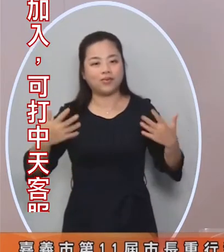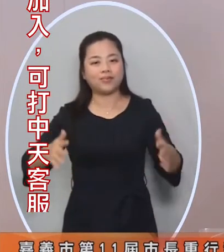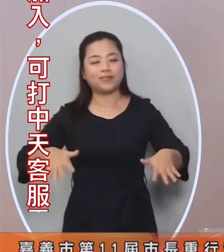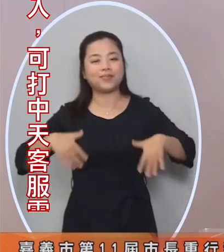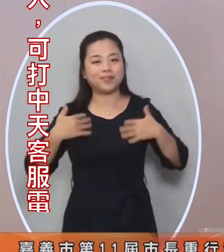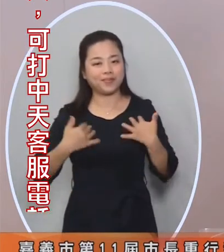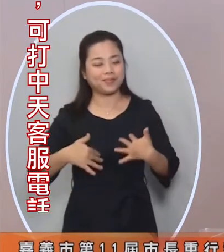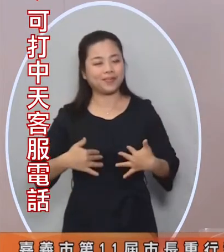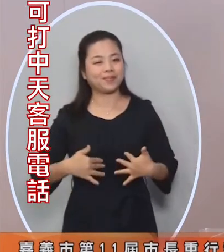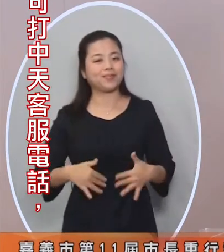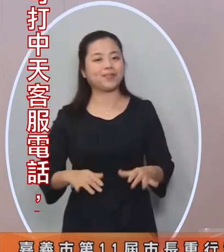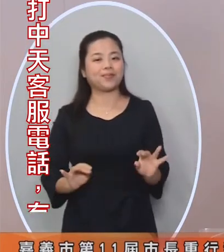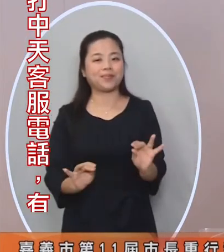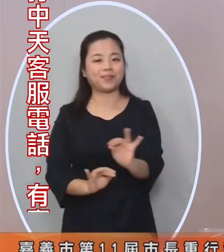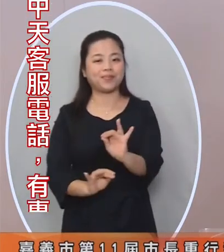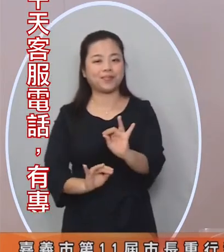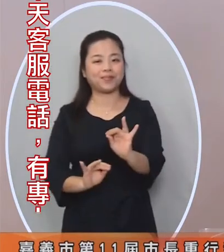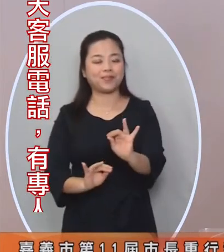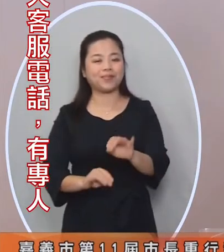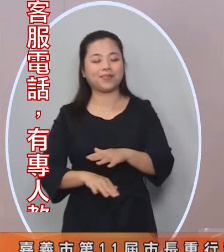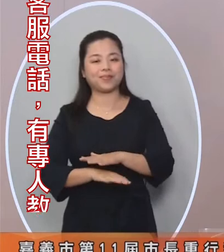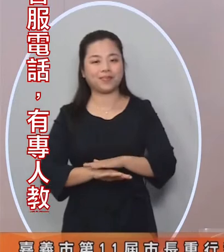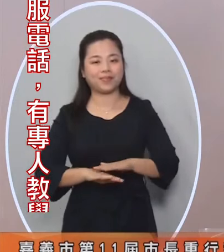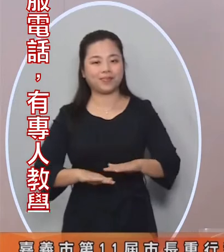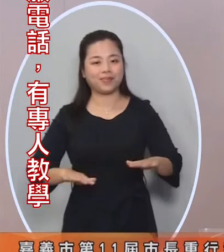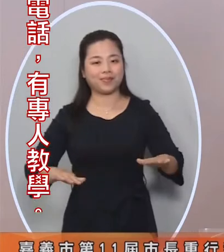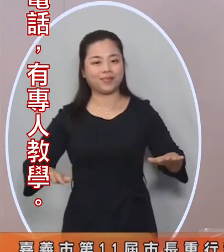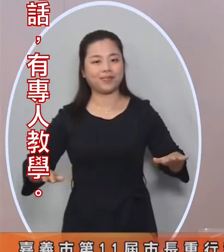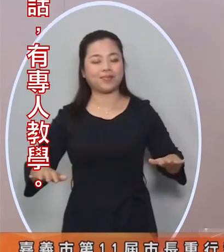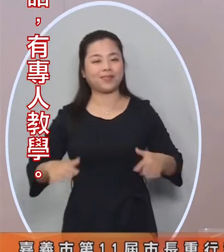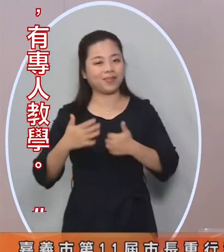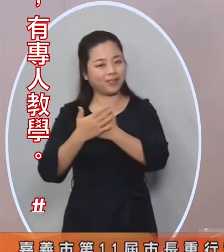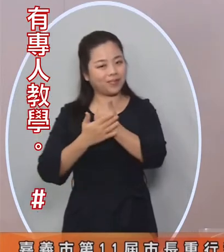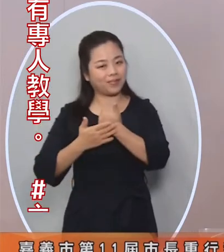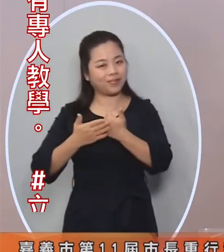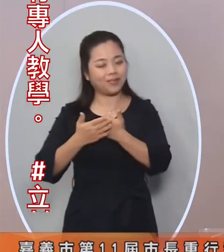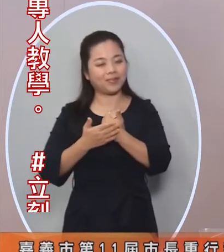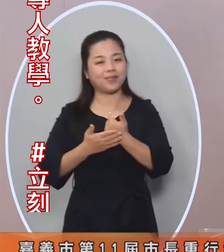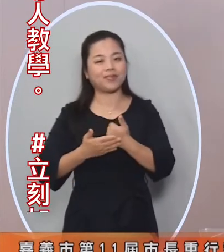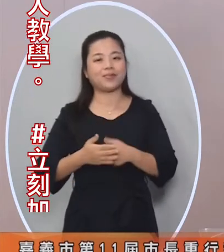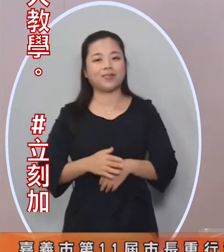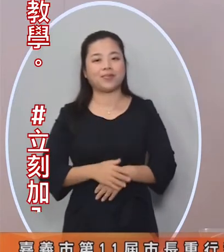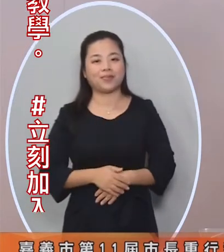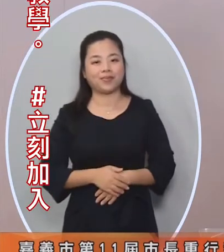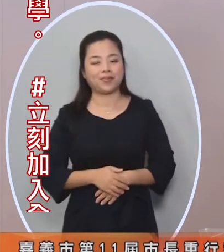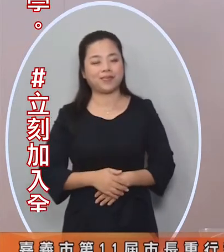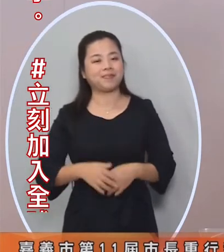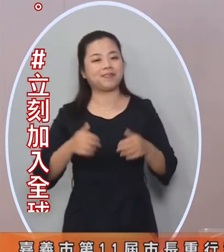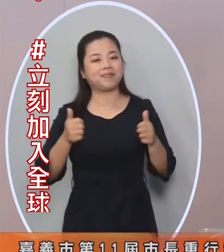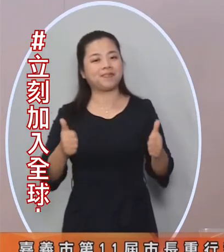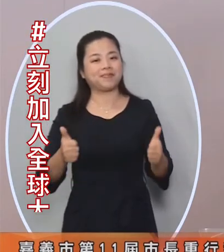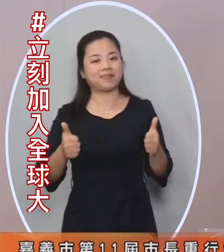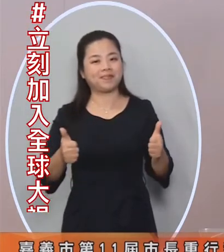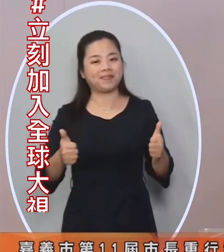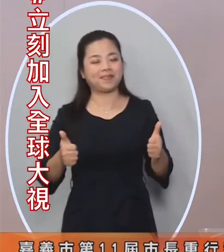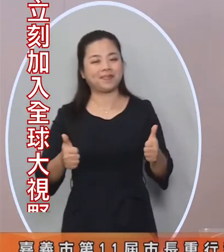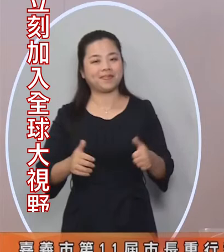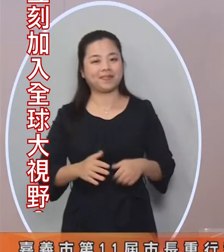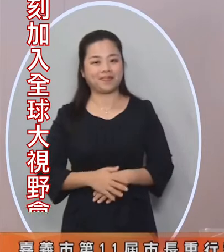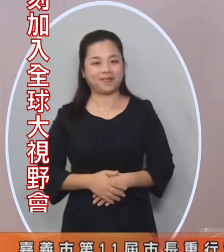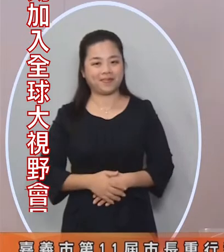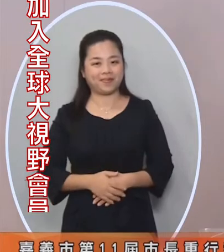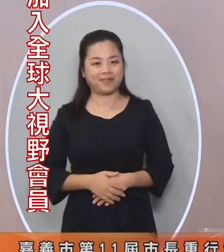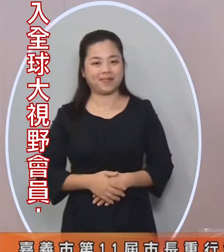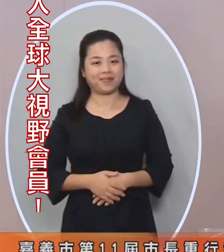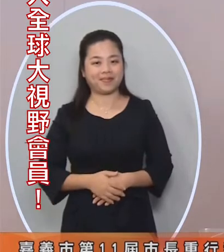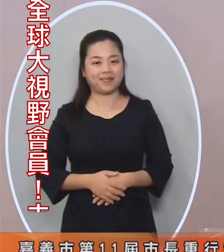快、完美、和谐，非常的稳定，非常的感恩，非常的相信。Wonderful, wonderful, 太棒了